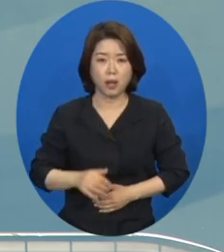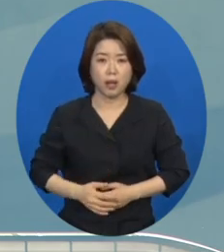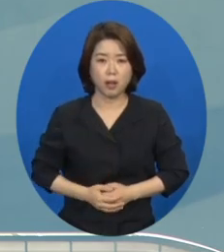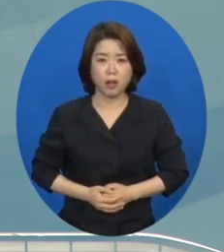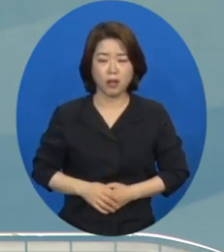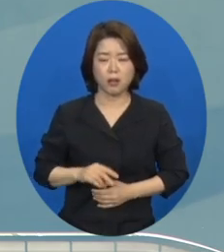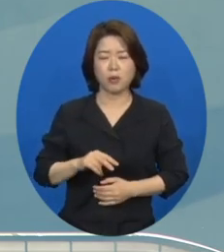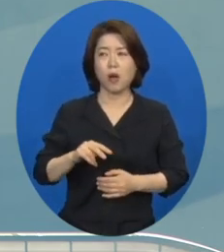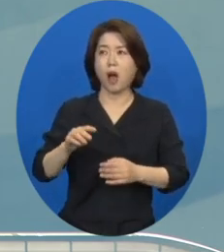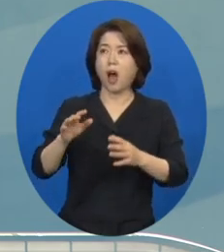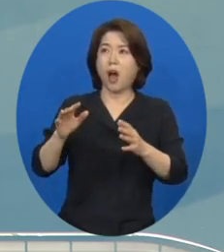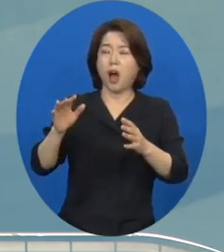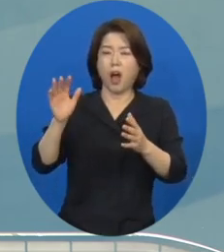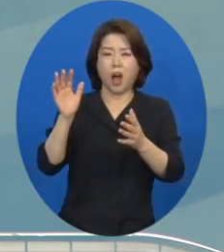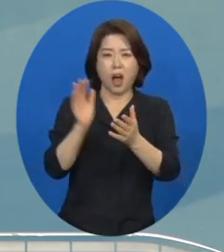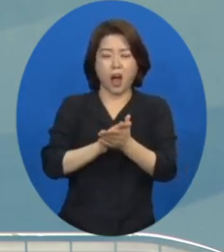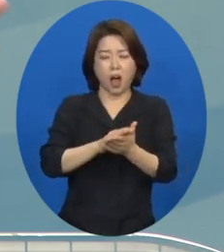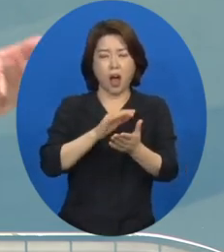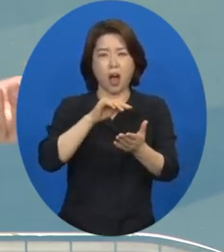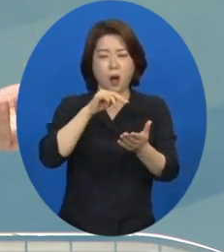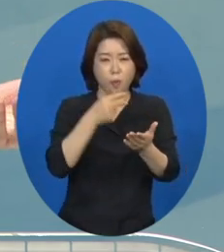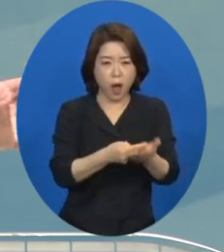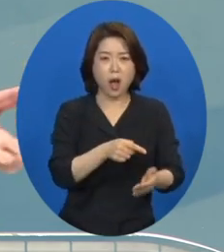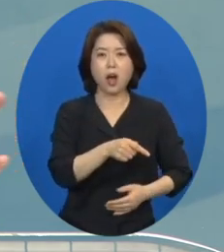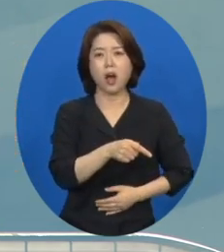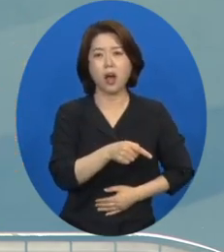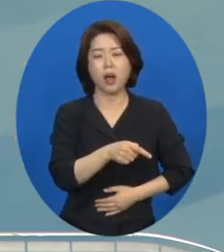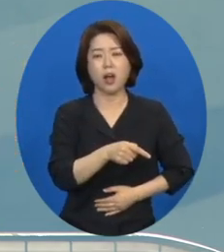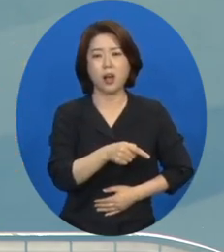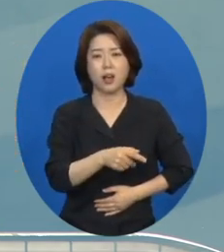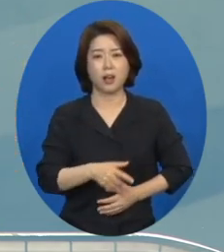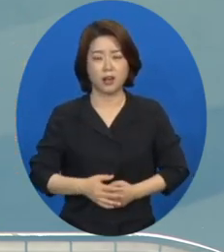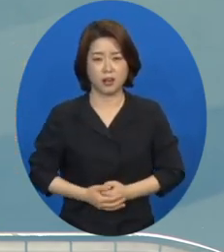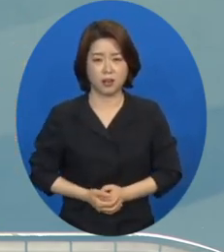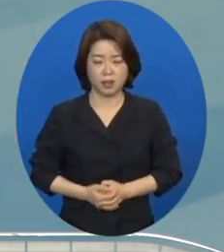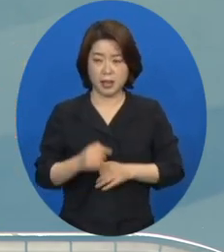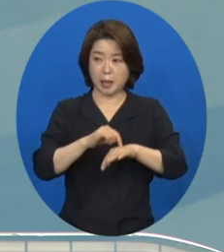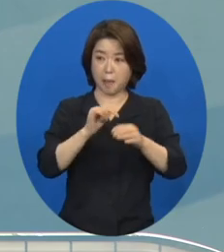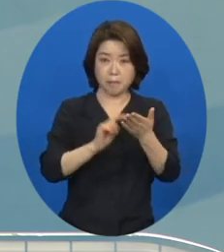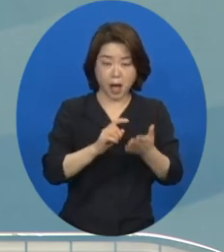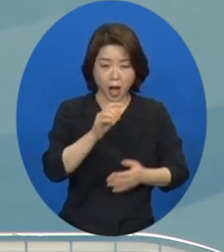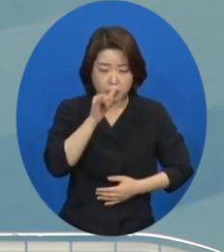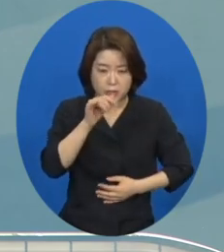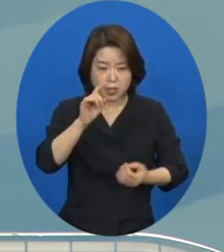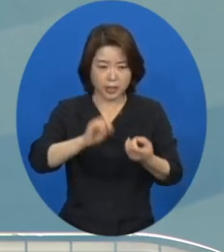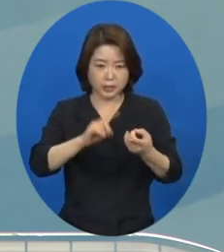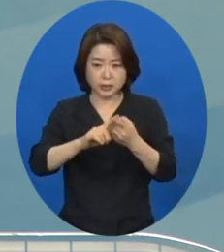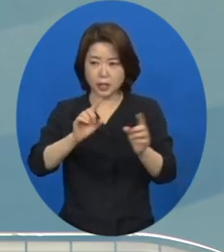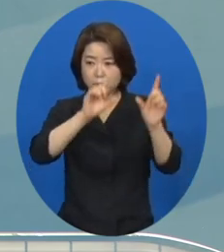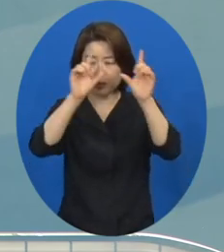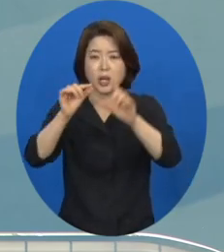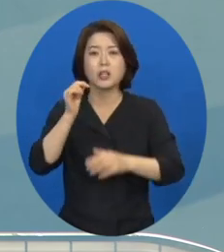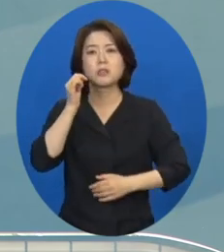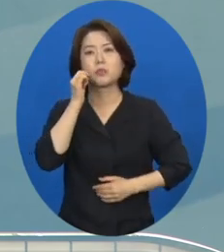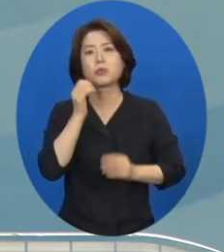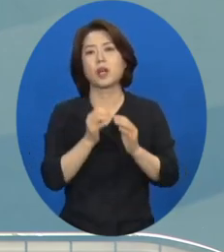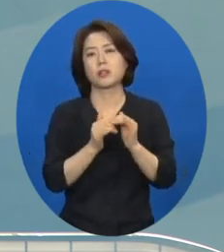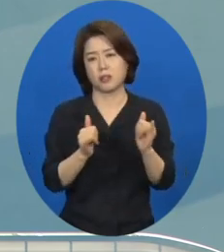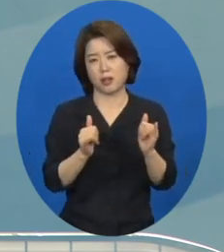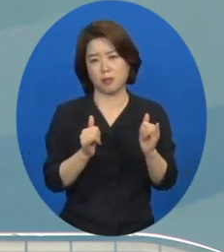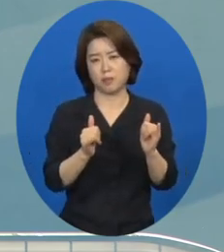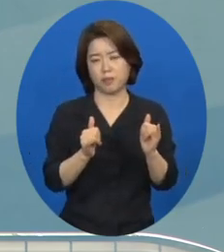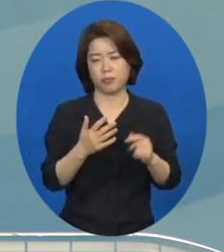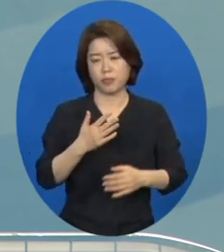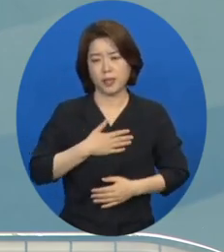그리고는 꼬꾸라지죠. 여러분 중에 마음은 있는데 그대로 사라지지 않는 사람, 내가